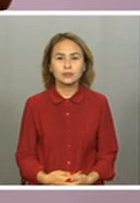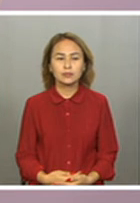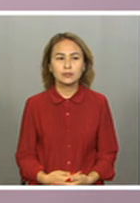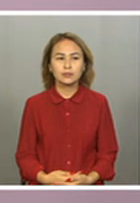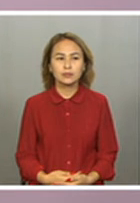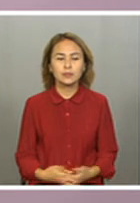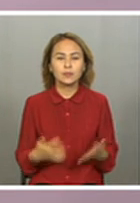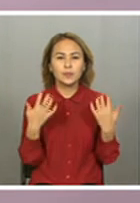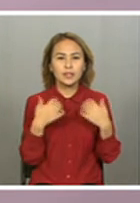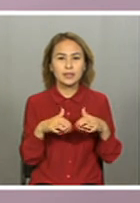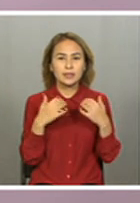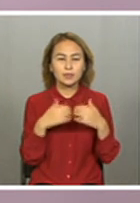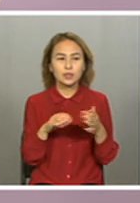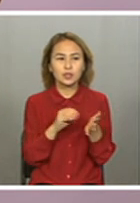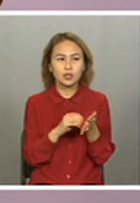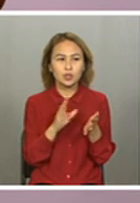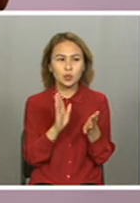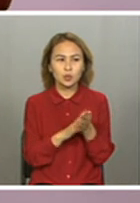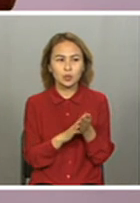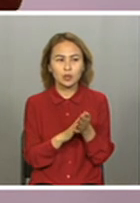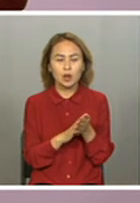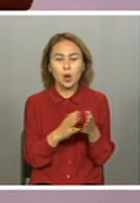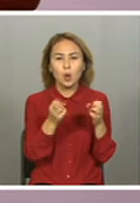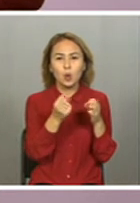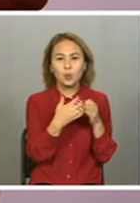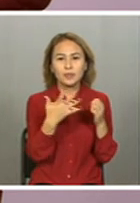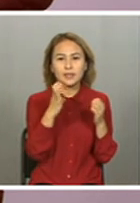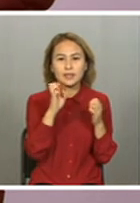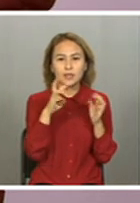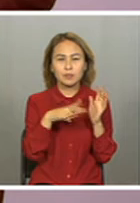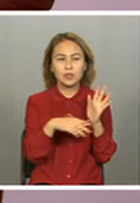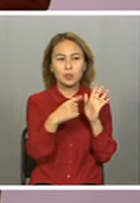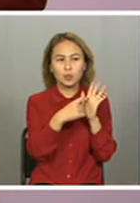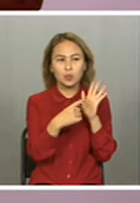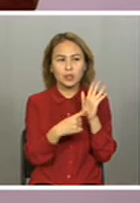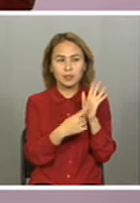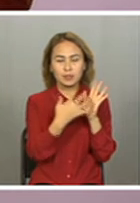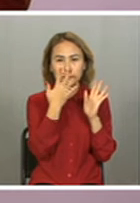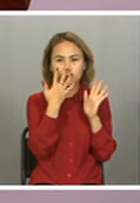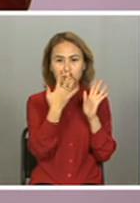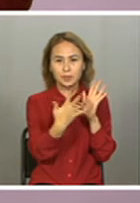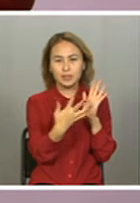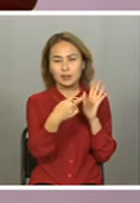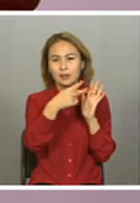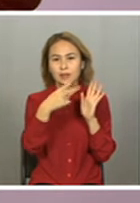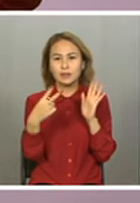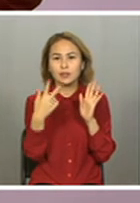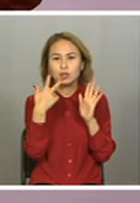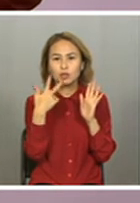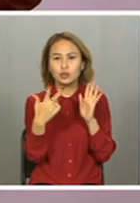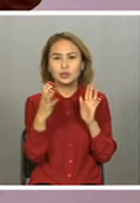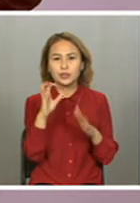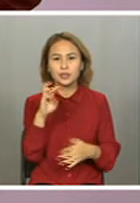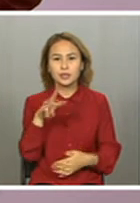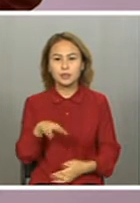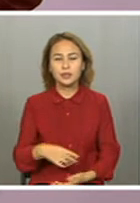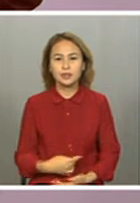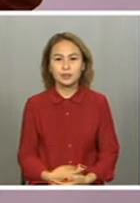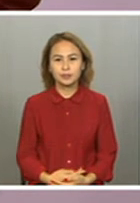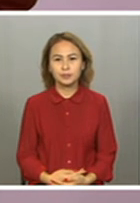Есептің шешуі. 15 сантиметр мен 5-тің бөліндісінің мәні 3 сантиметрге